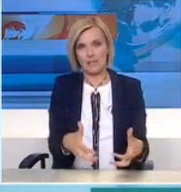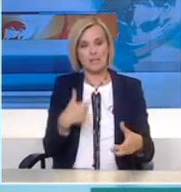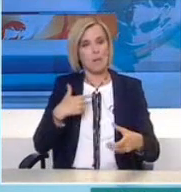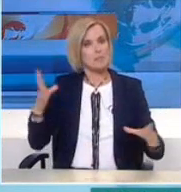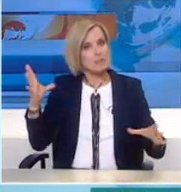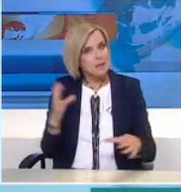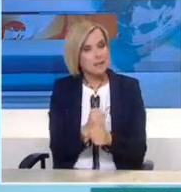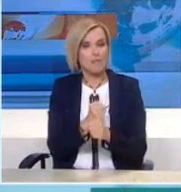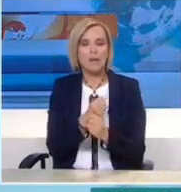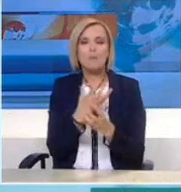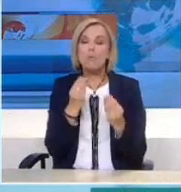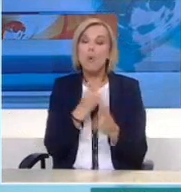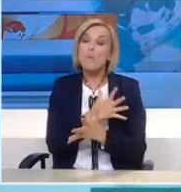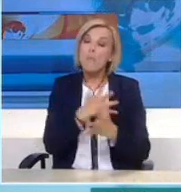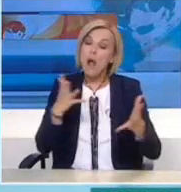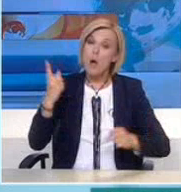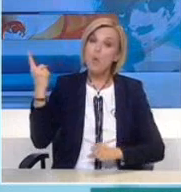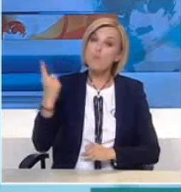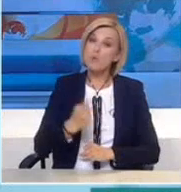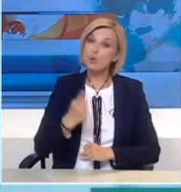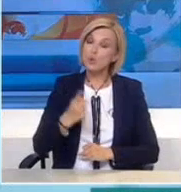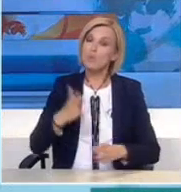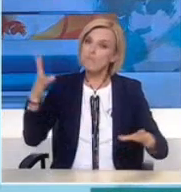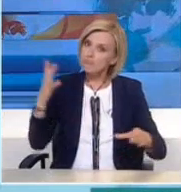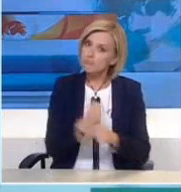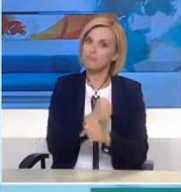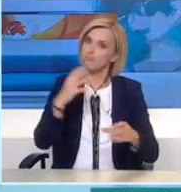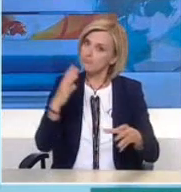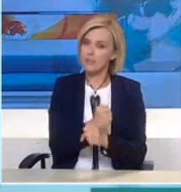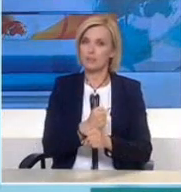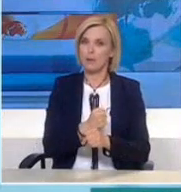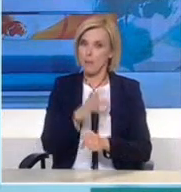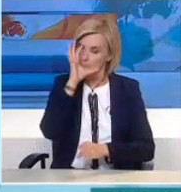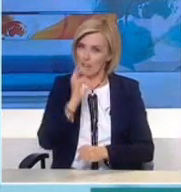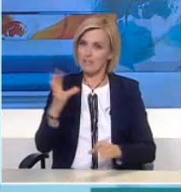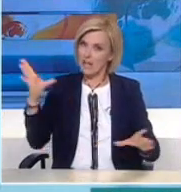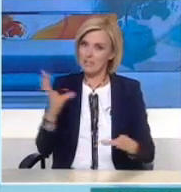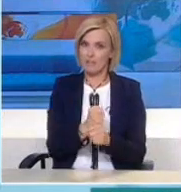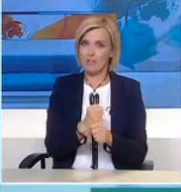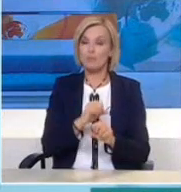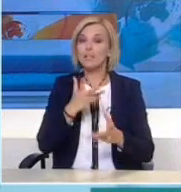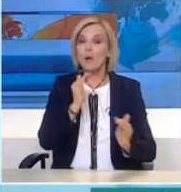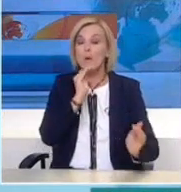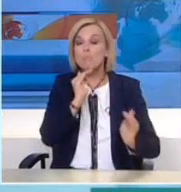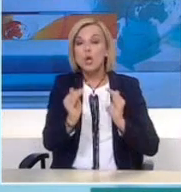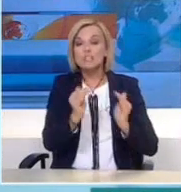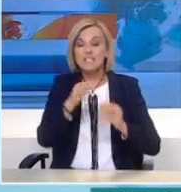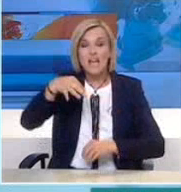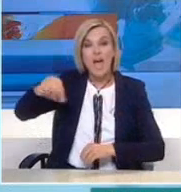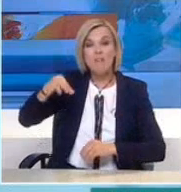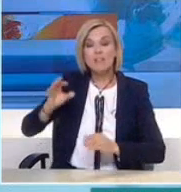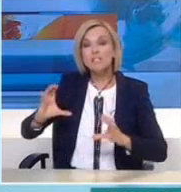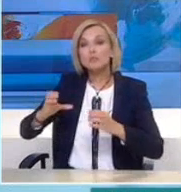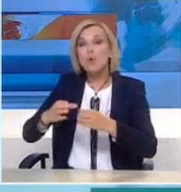καταφέρει σε μεγάλο ποσοστό να επιτύχουμε σε αυτό το τομέα. Με έμφαση στην προστασία των ευπαθών ομάδων,